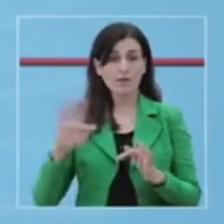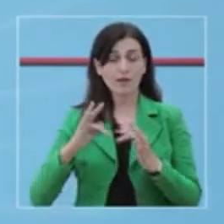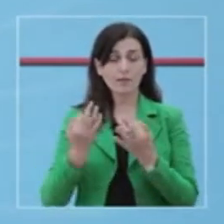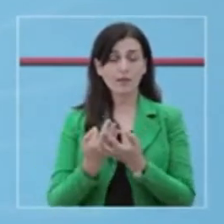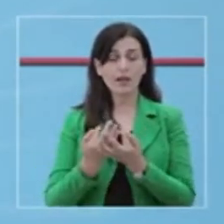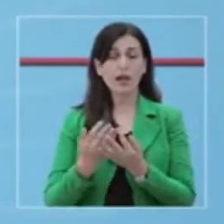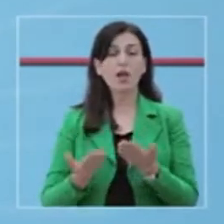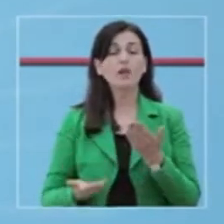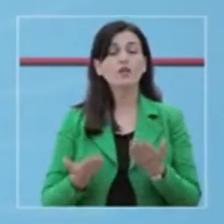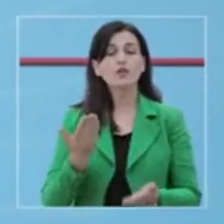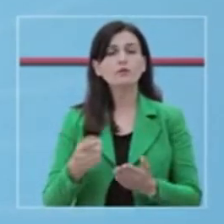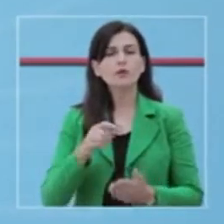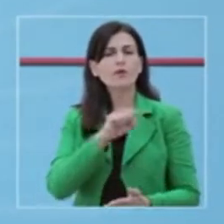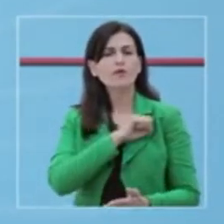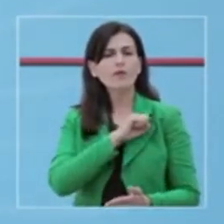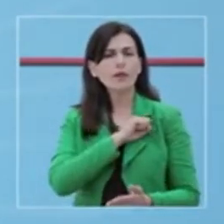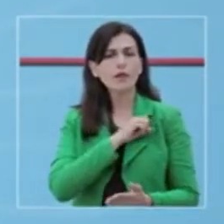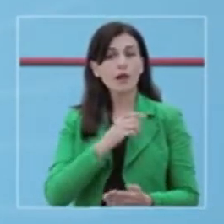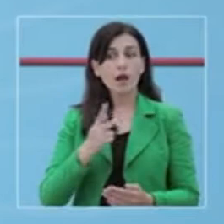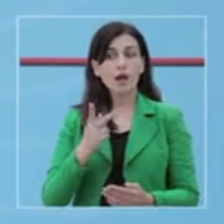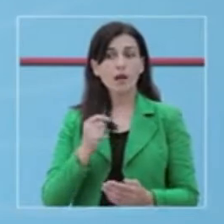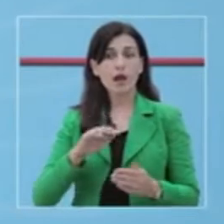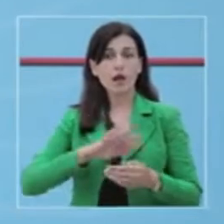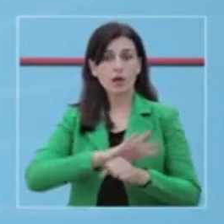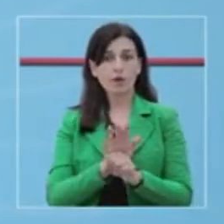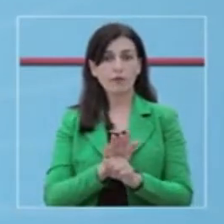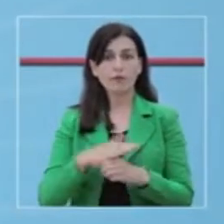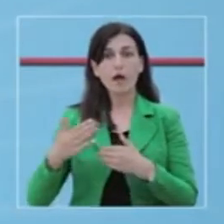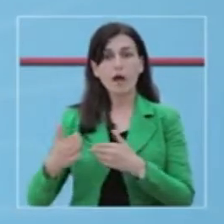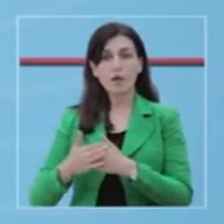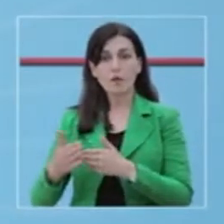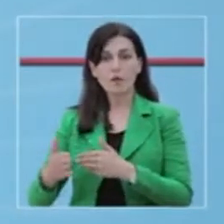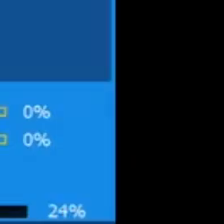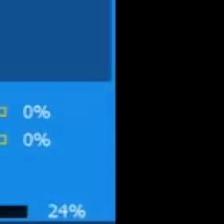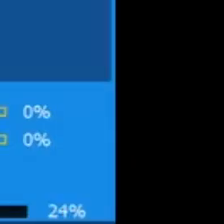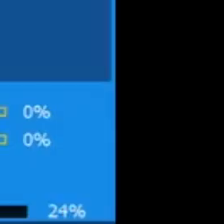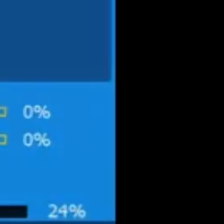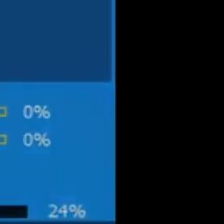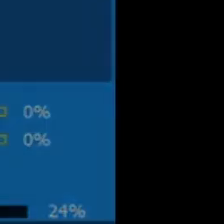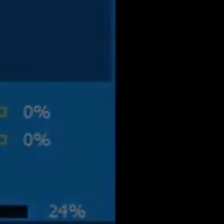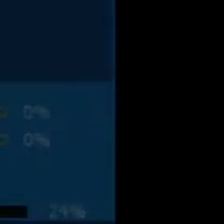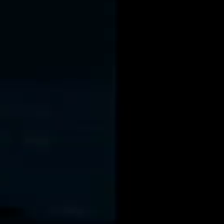nëse dyshoni se ju apo I afërmi juaj është I prekur nga COVID-19.